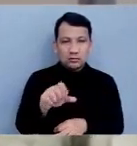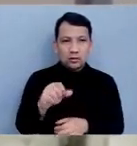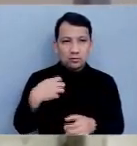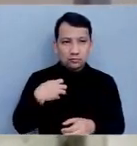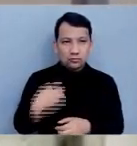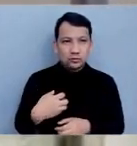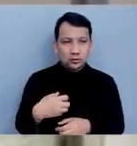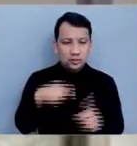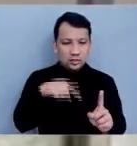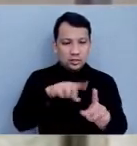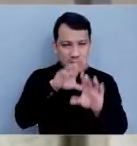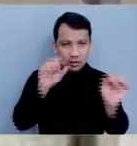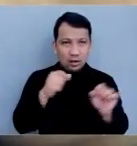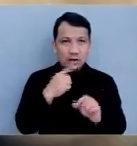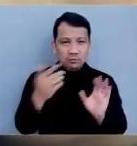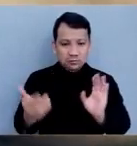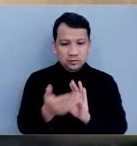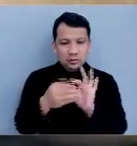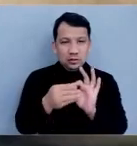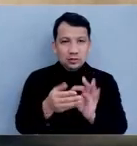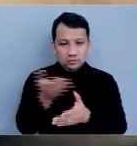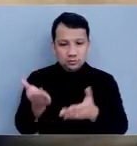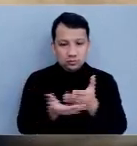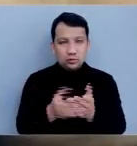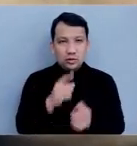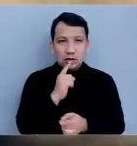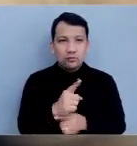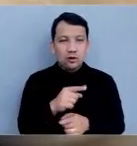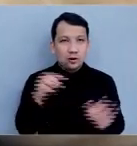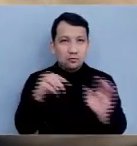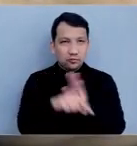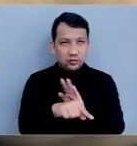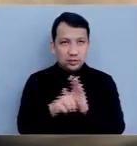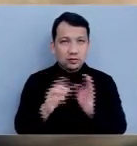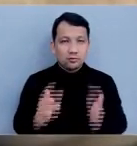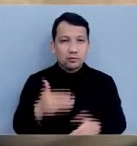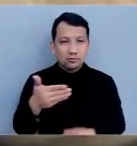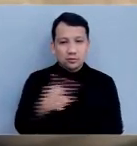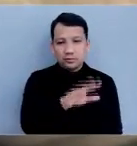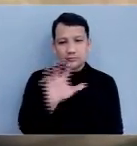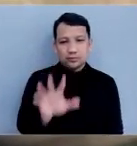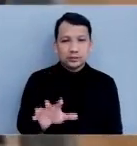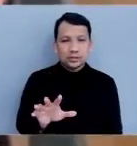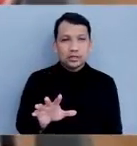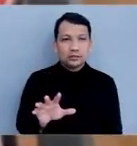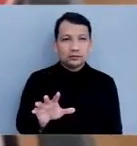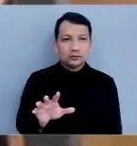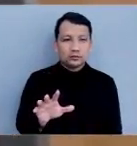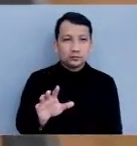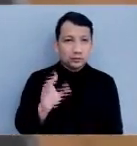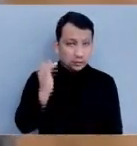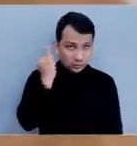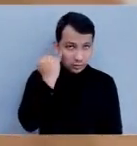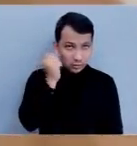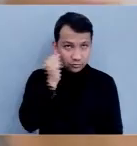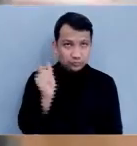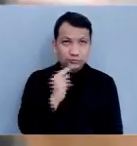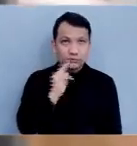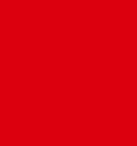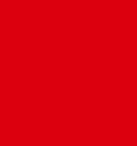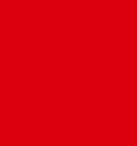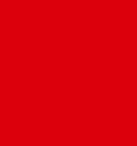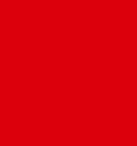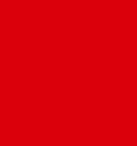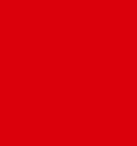ang suspect na mahaharap sa reklamong murder. Nagbabalita mula sa frontline, John Aroa, News